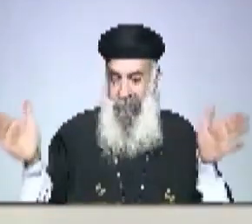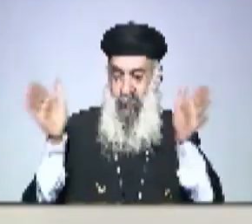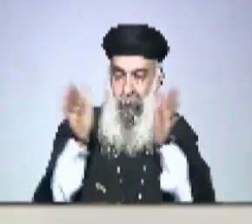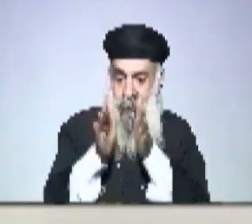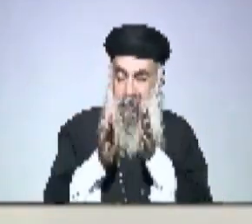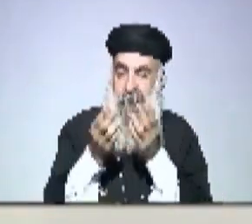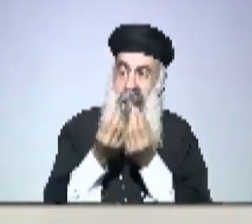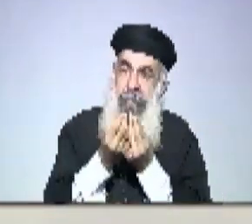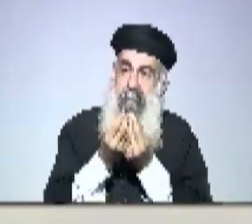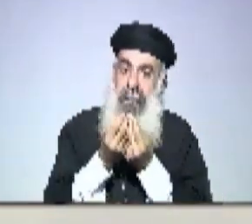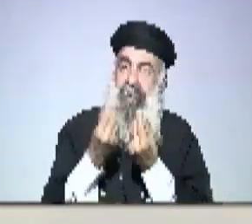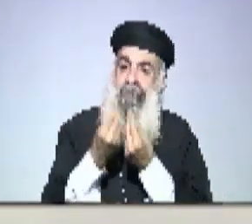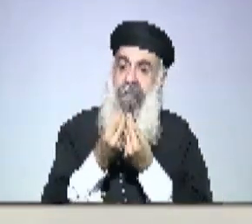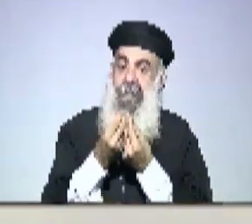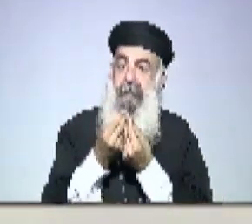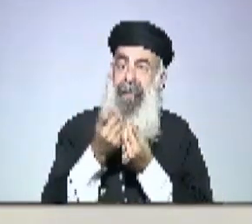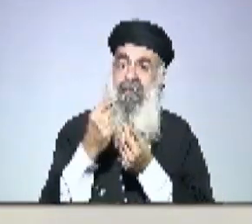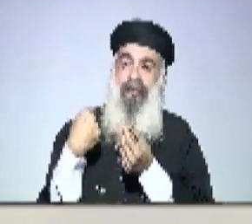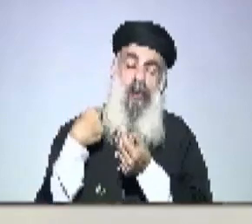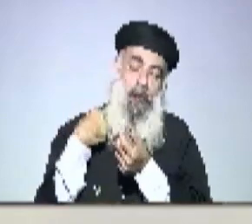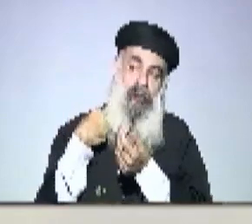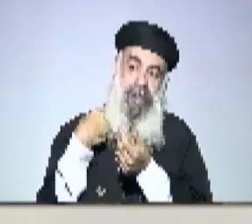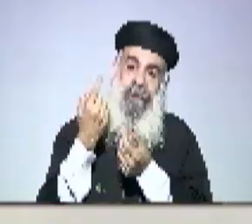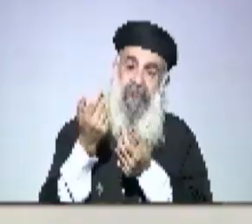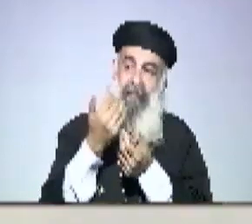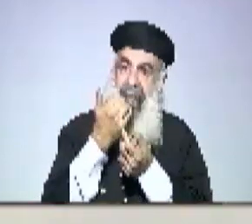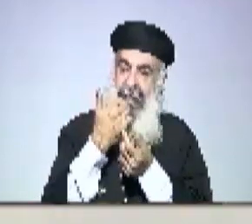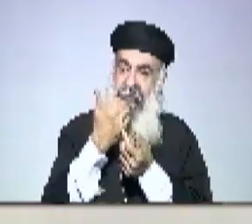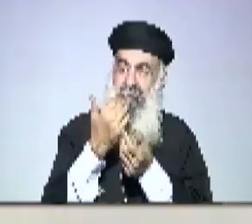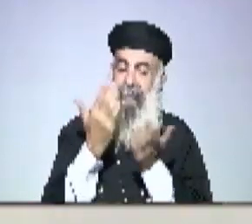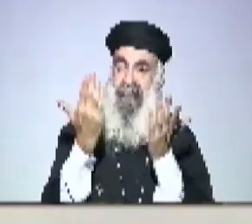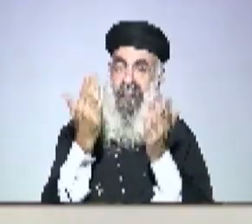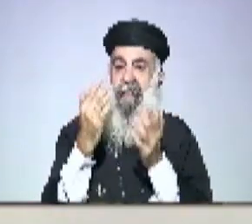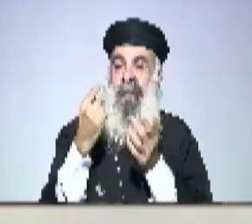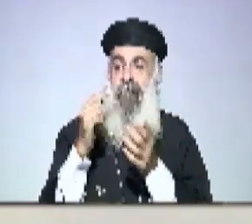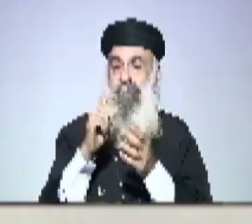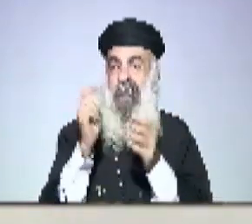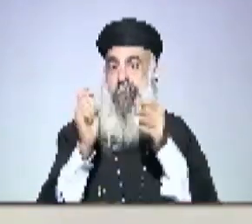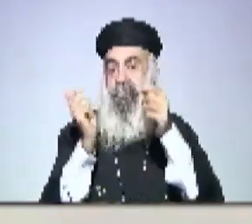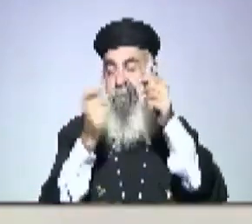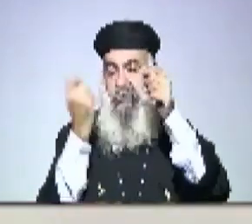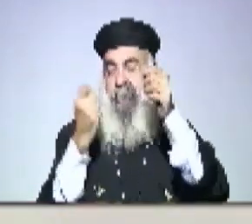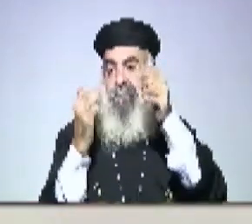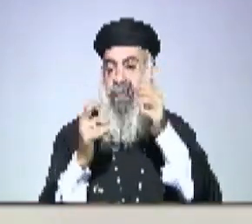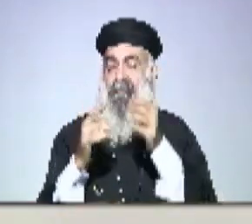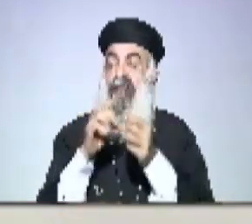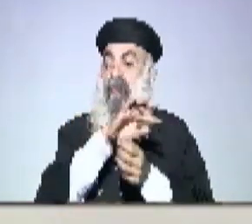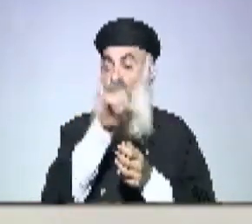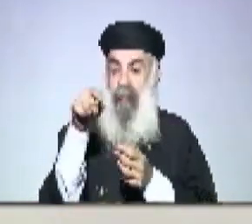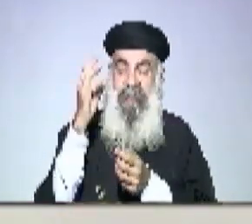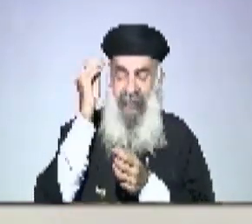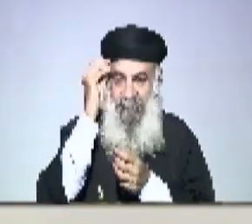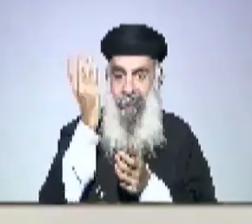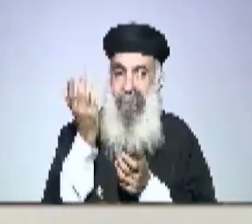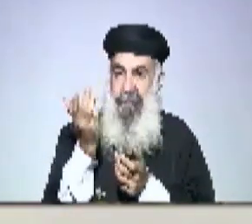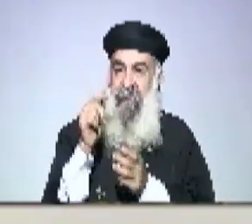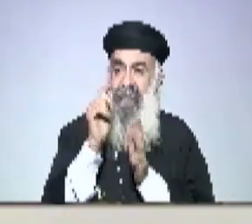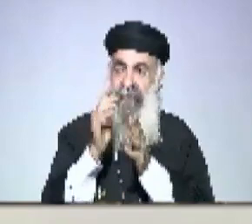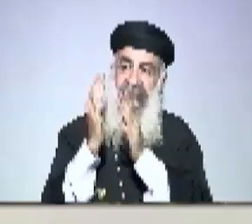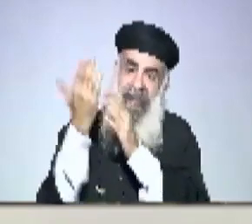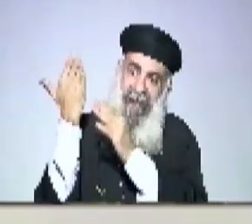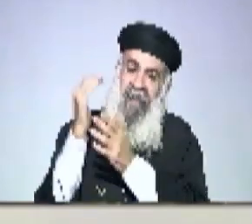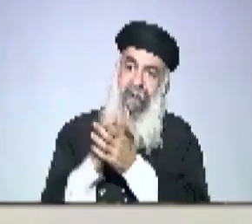بعض علشان ما نضيع فرصه ان احنا نصلي المزامير ويبقى الناس فاهمه ان في